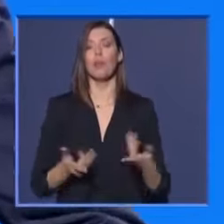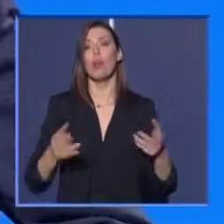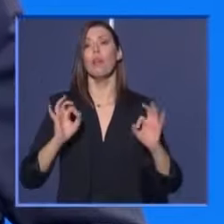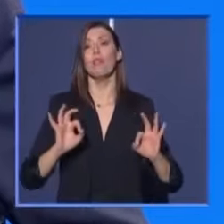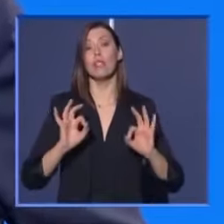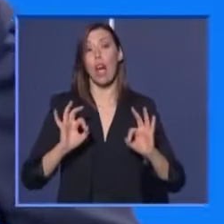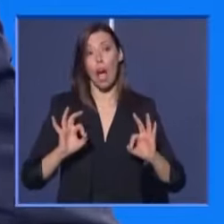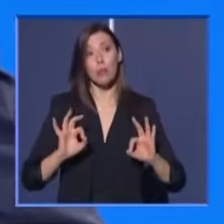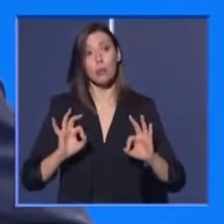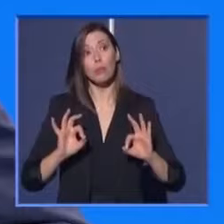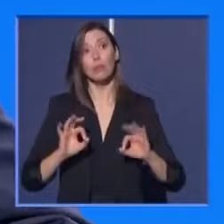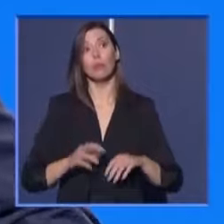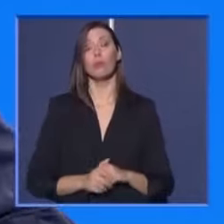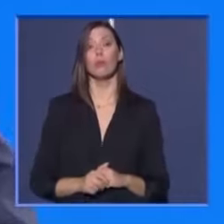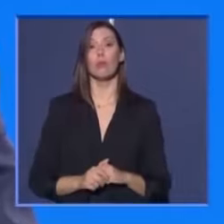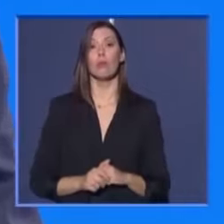Και βέβαια,